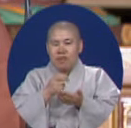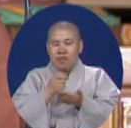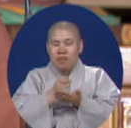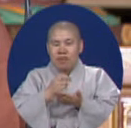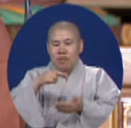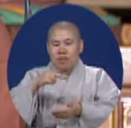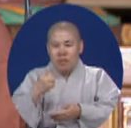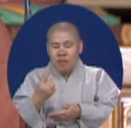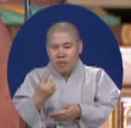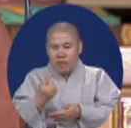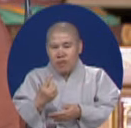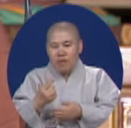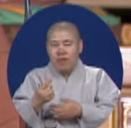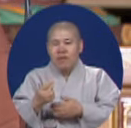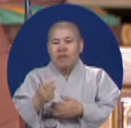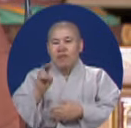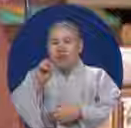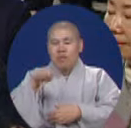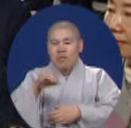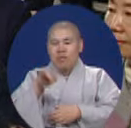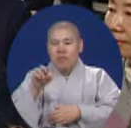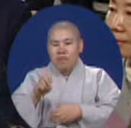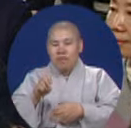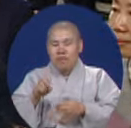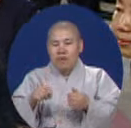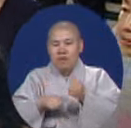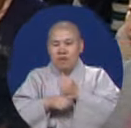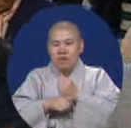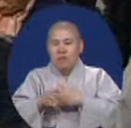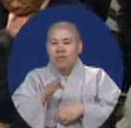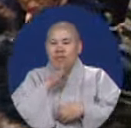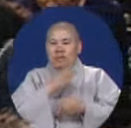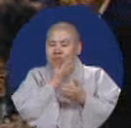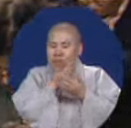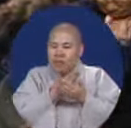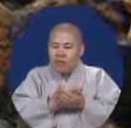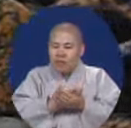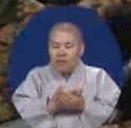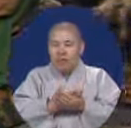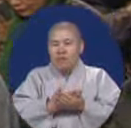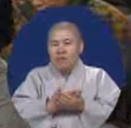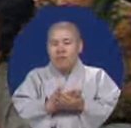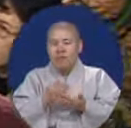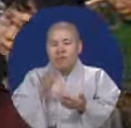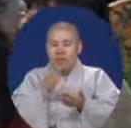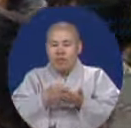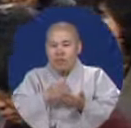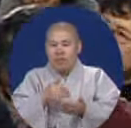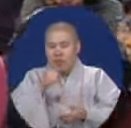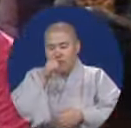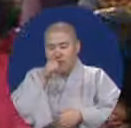무심이라는 게 굉장히 중요합니다. 이게. 그래서 무심론이 있는데요.